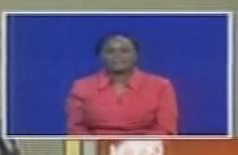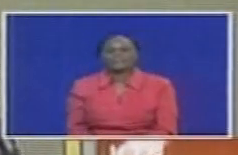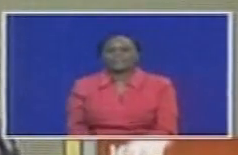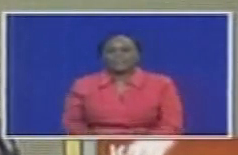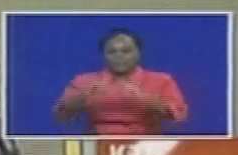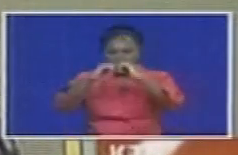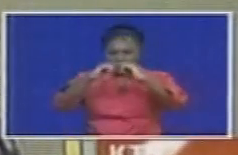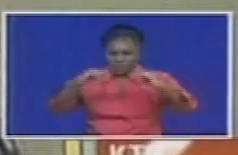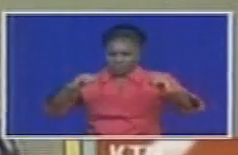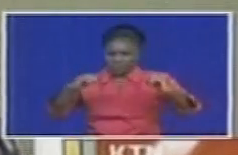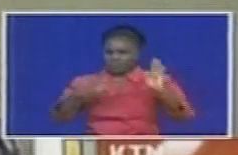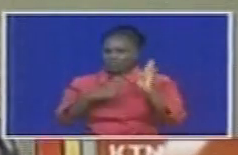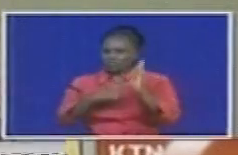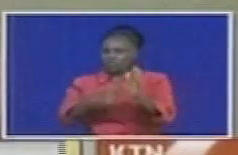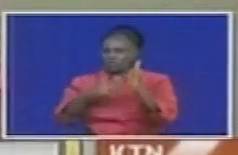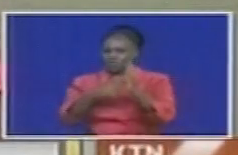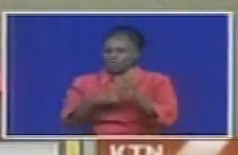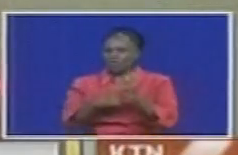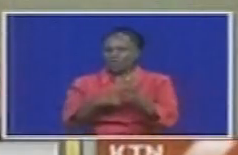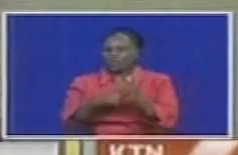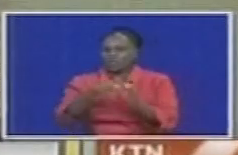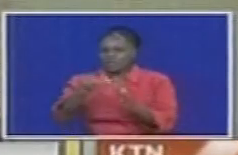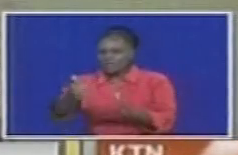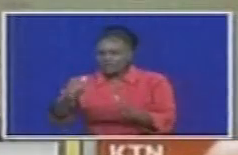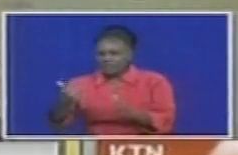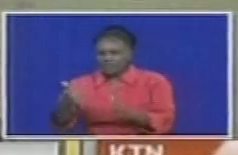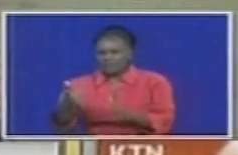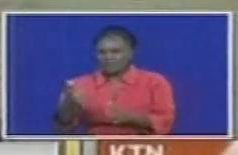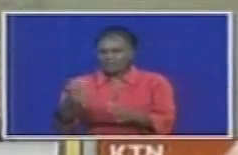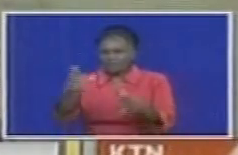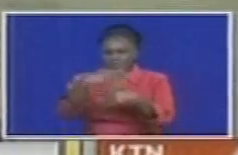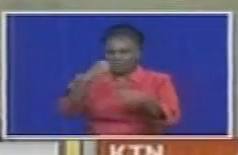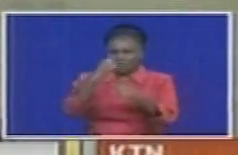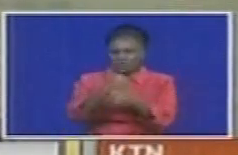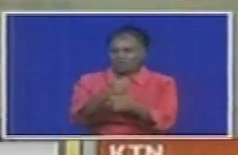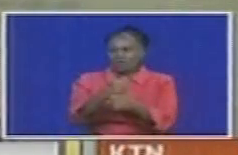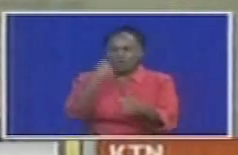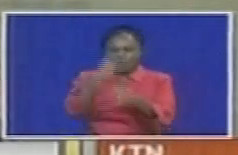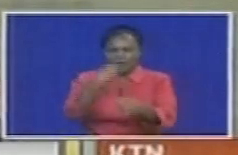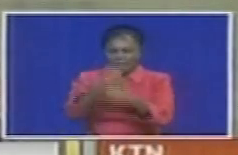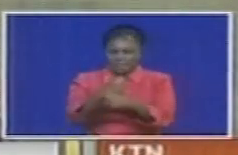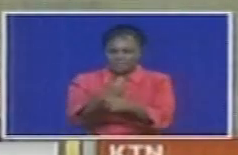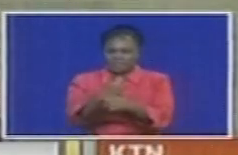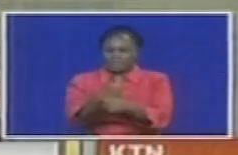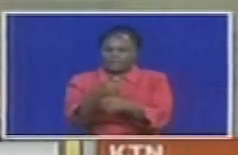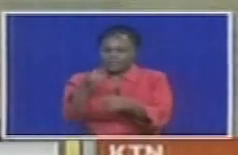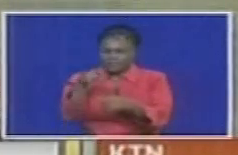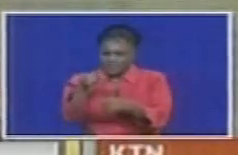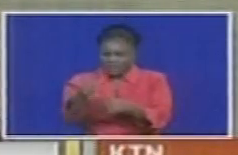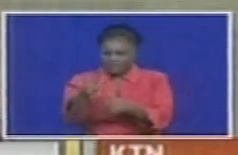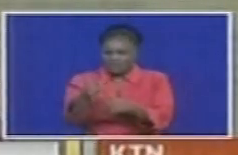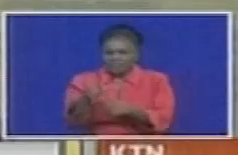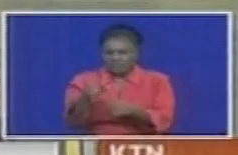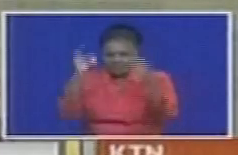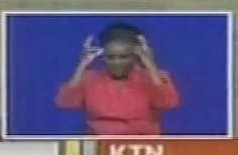Migawanyiko imeanza kujitokeza ndani ya muungano wa makuli humu nchini maarufu kama Dock Workers Union kufuatia ile hatua